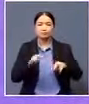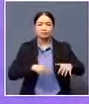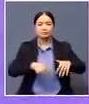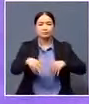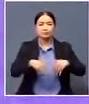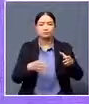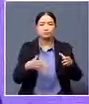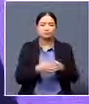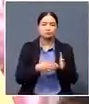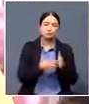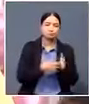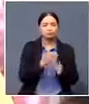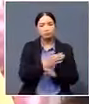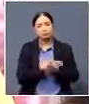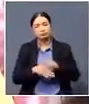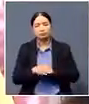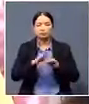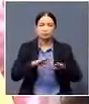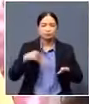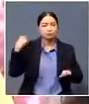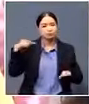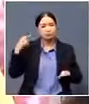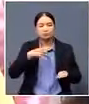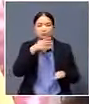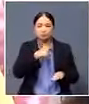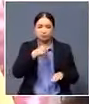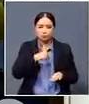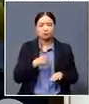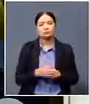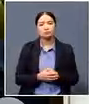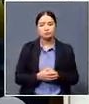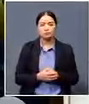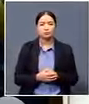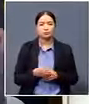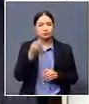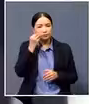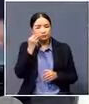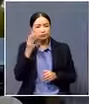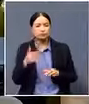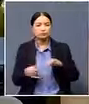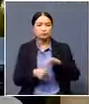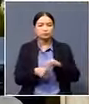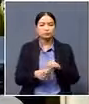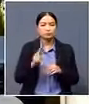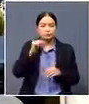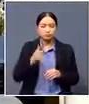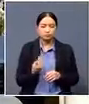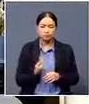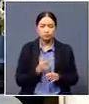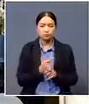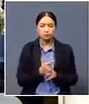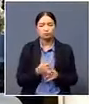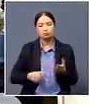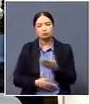ประชาชนกลุ่มเปราะบางอาทิเด็กสตรีผู้สูงอายุคนไร้ที่พึ่งคนไร้บ้านแม่เลี้ยงเดี่ยวและ